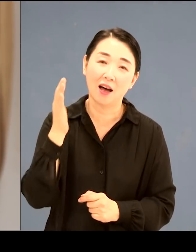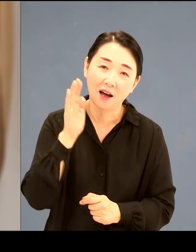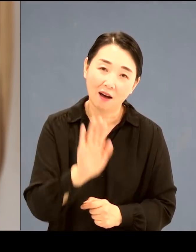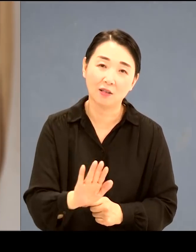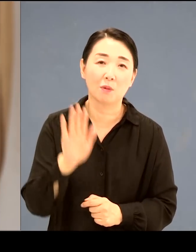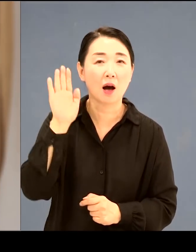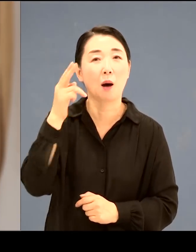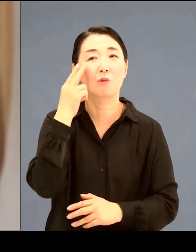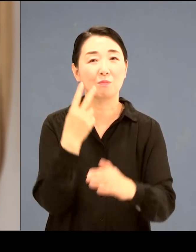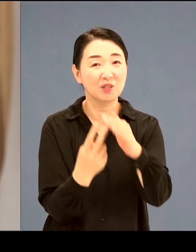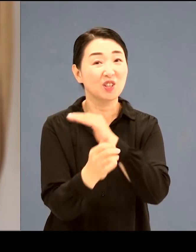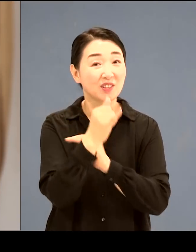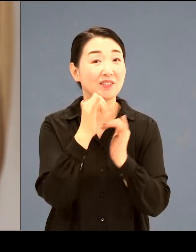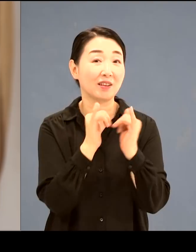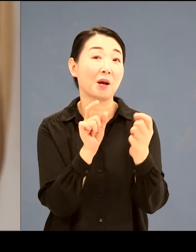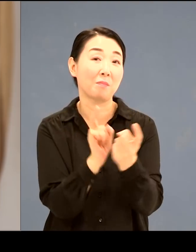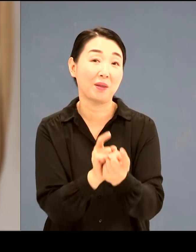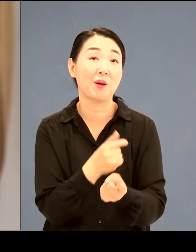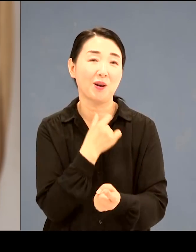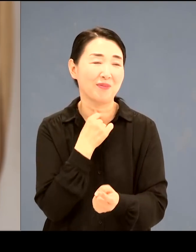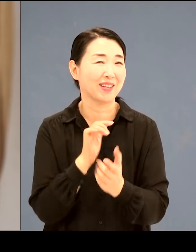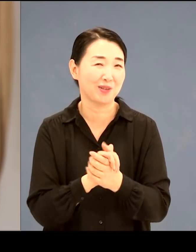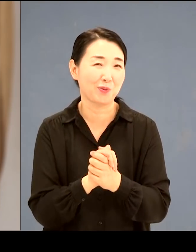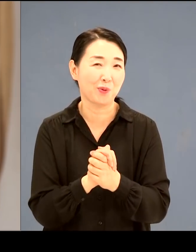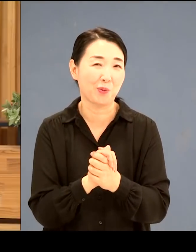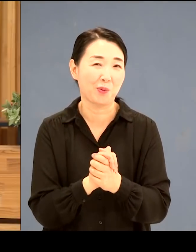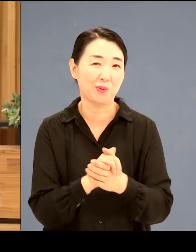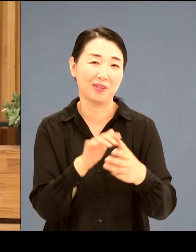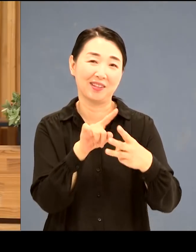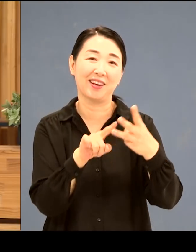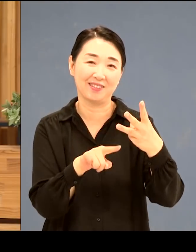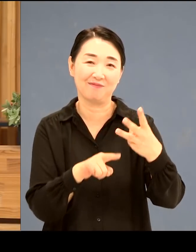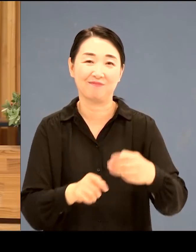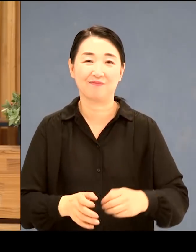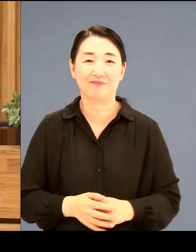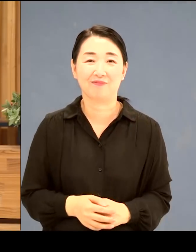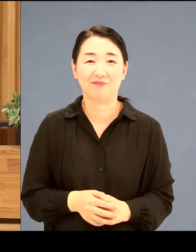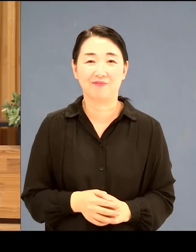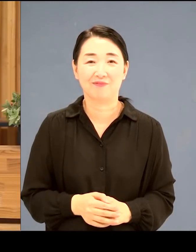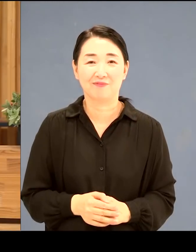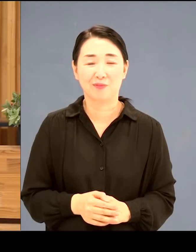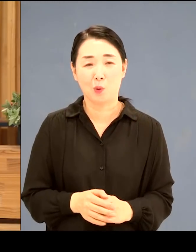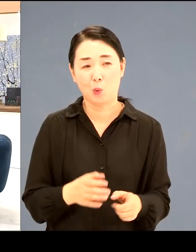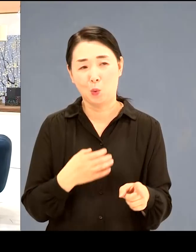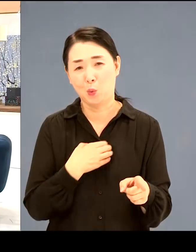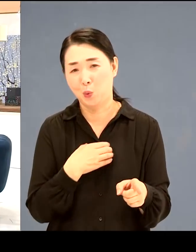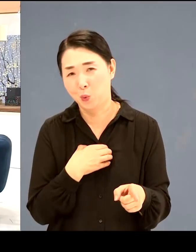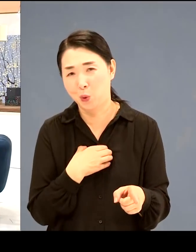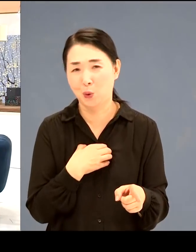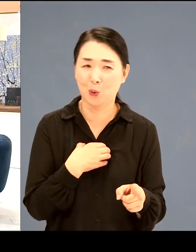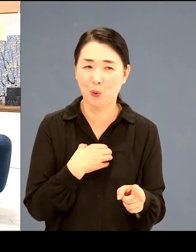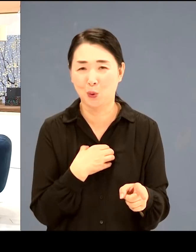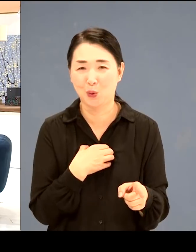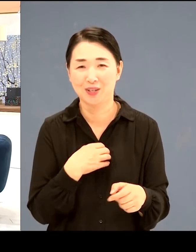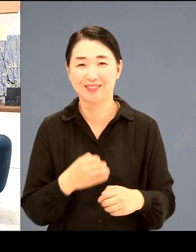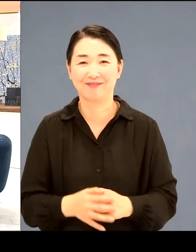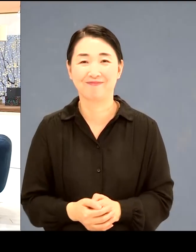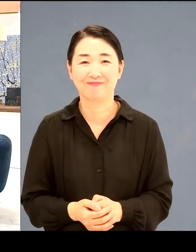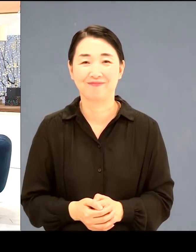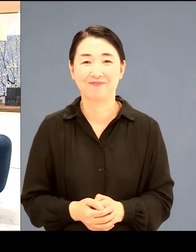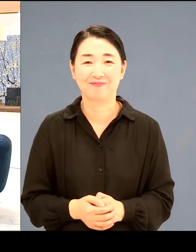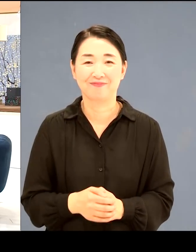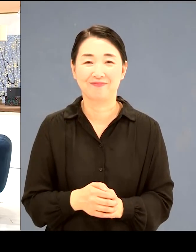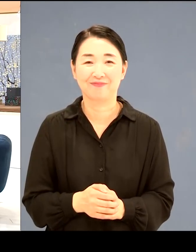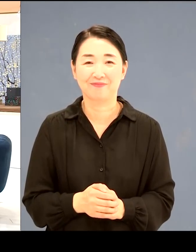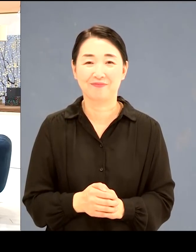비전이 앞으로 있는 사람. 그게 제 기도 딱 3가지를 구했어요. 위험한데. 그런데 기도를